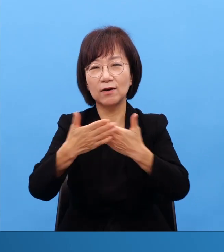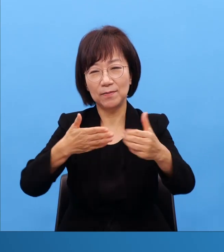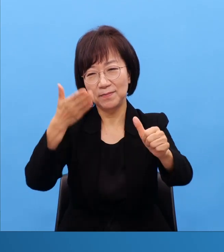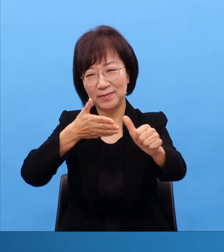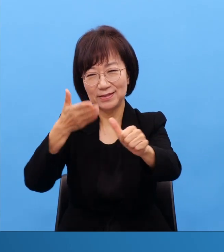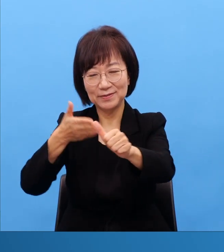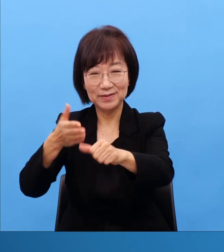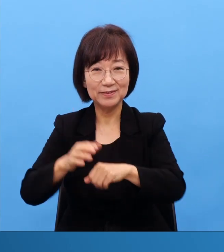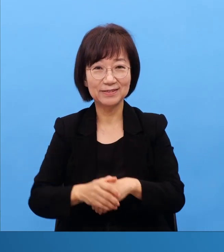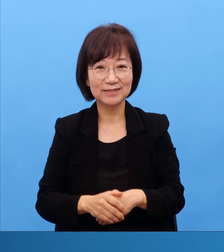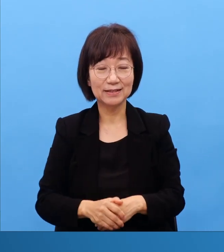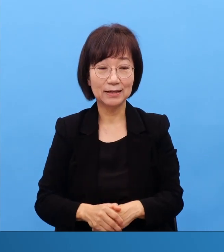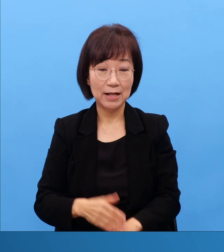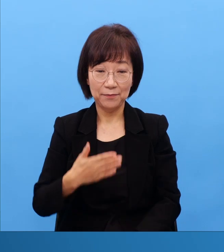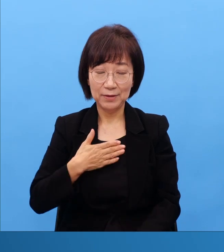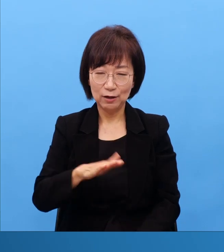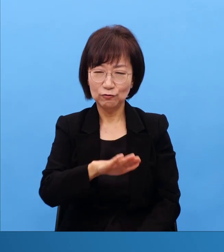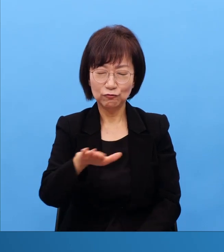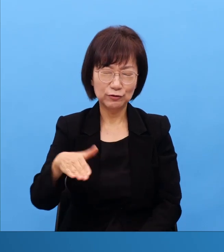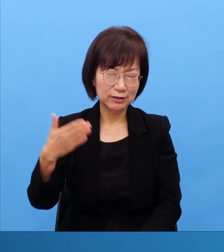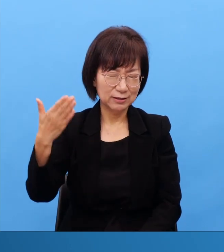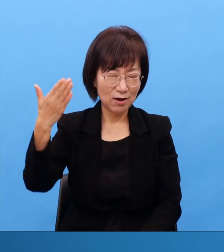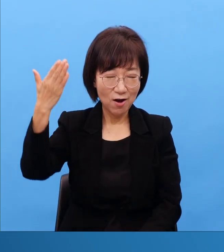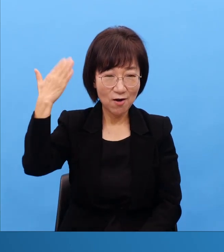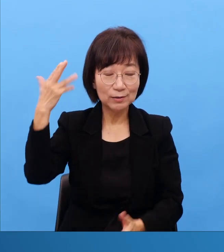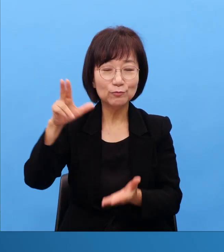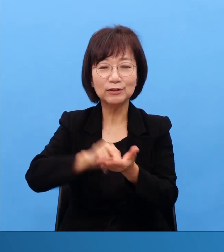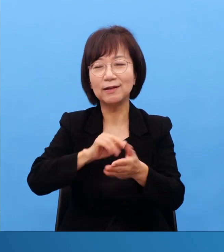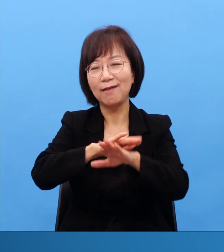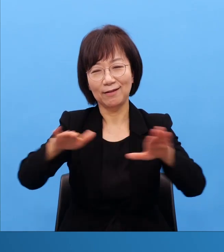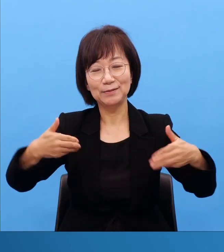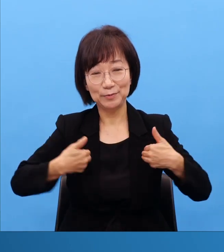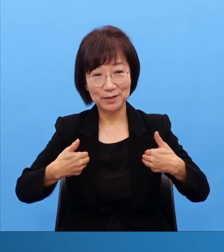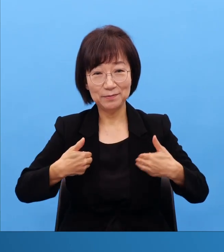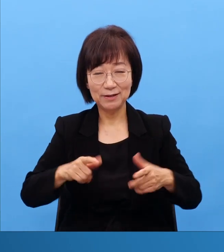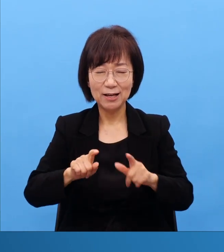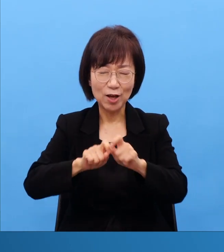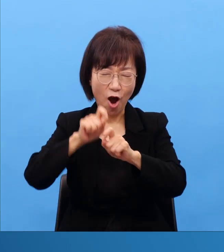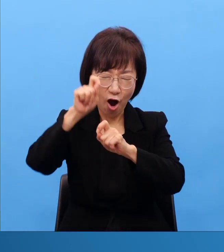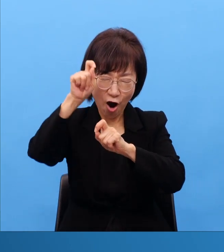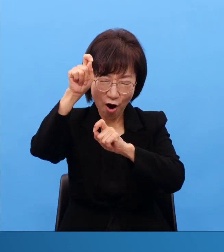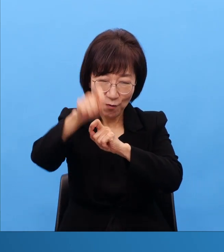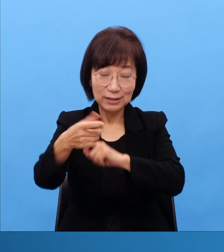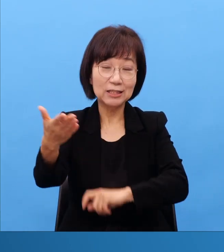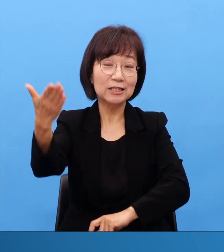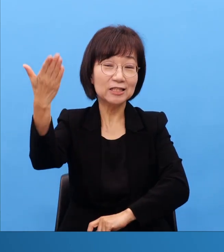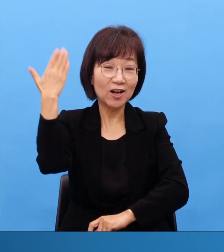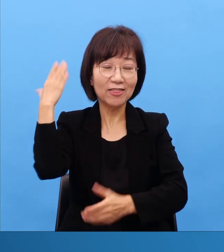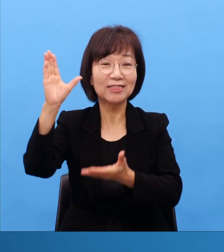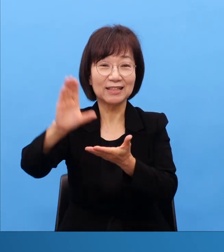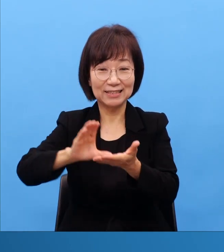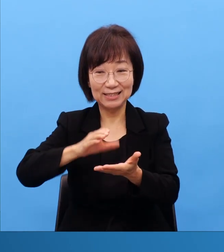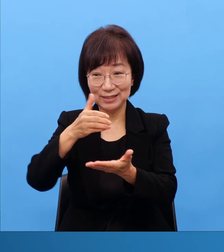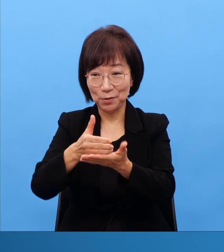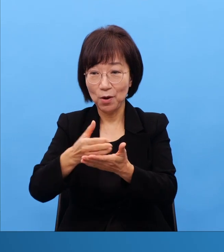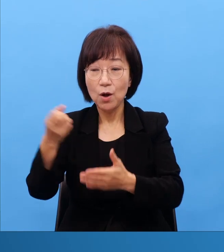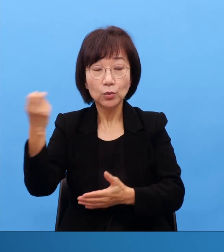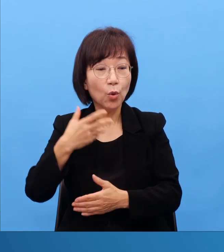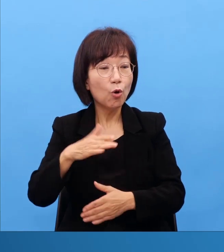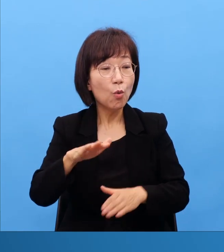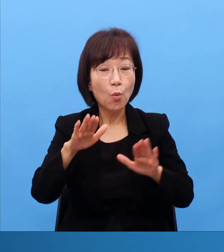과거 문제 해결해야 돼요. 영세전 그리스도. You must solve your past problems. We see Christ from before the time of creation. 여러분 오늘의 문제 해결할 수